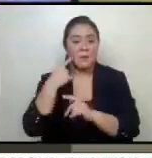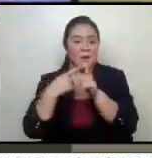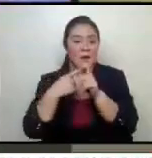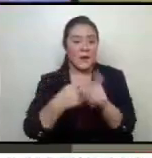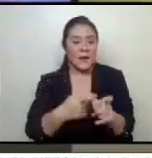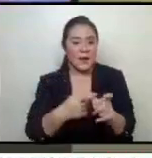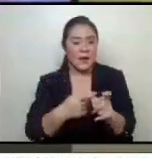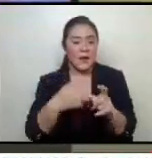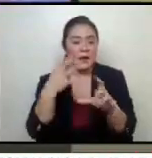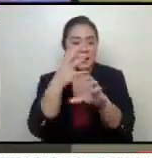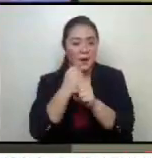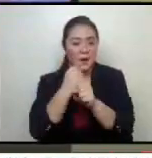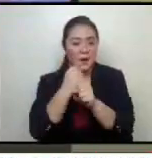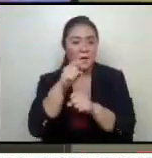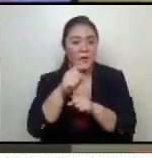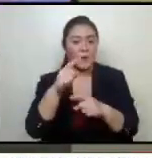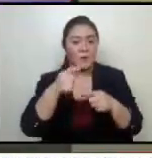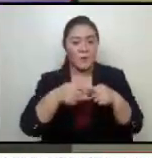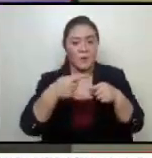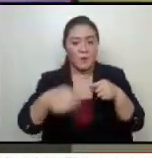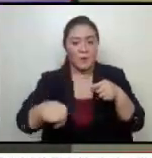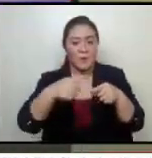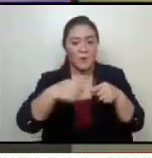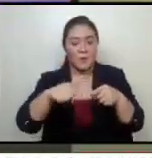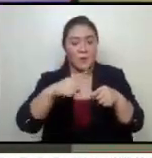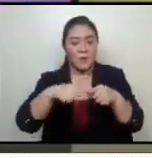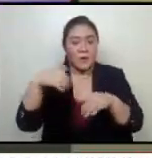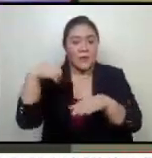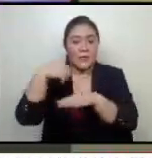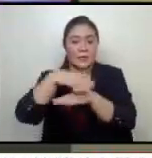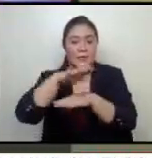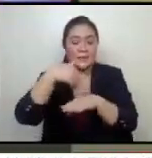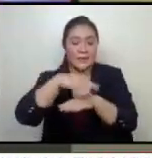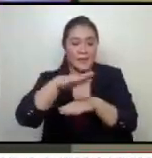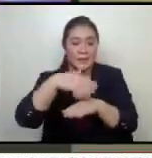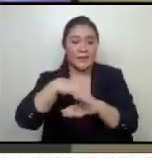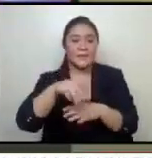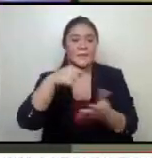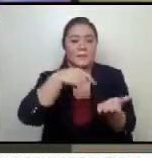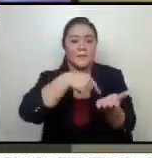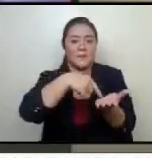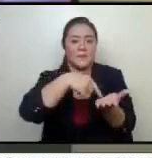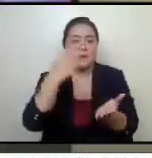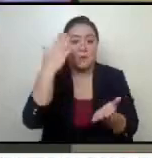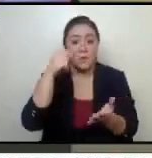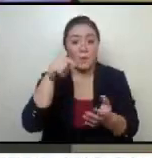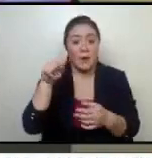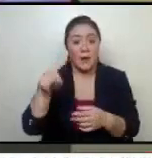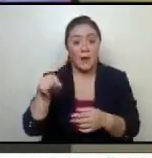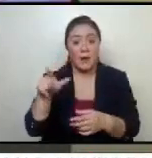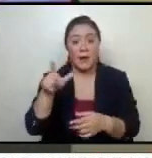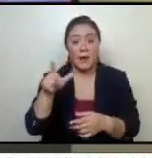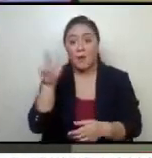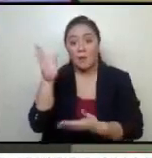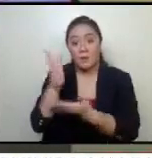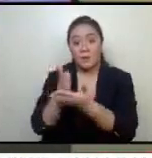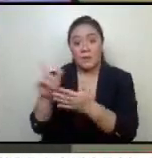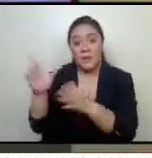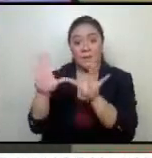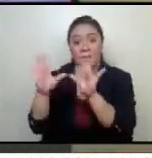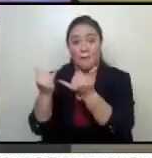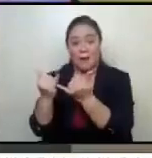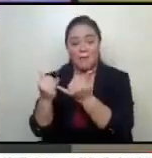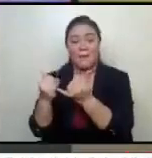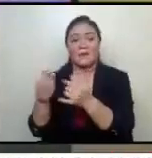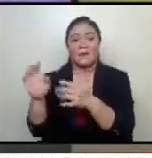ng non-remittance of contributions. Idahabol ang SSS sa mga delinkwenteng mga employer. Ang detalye sa